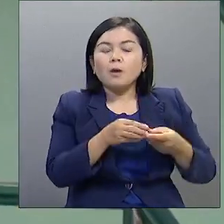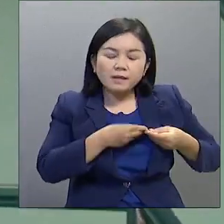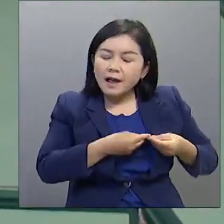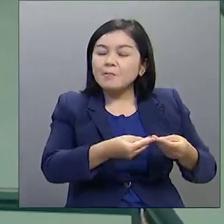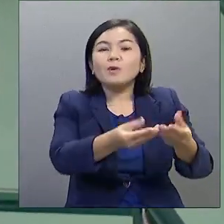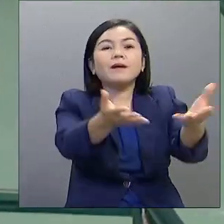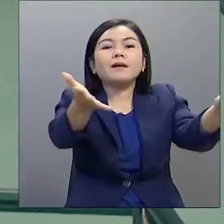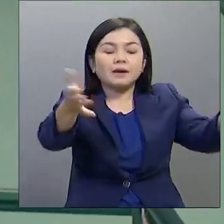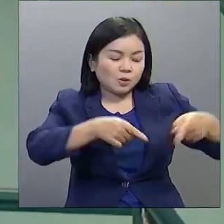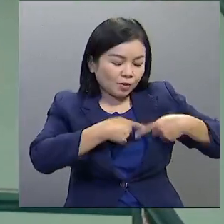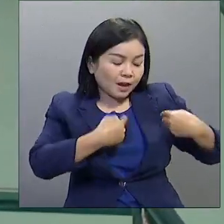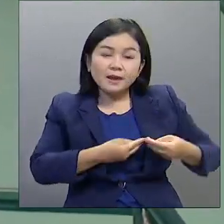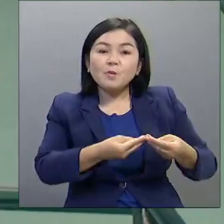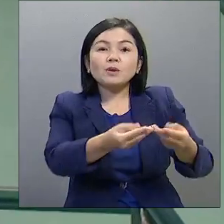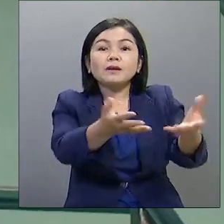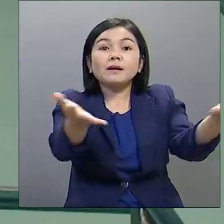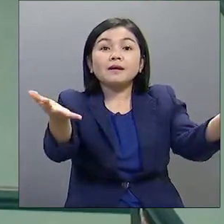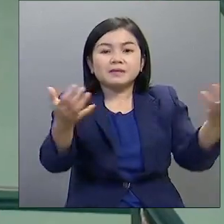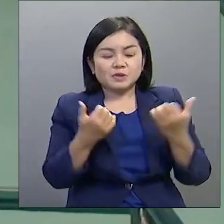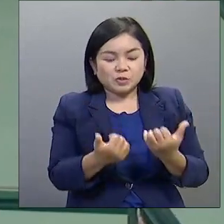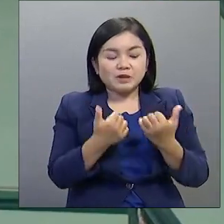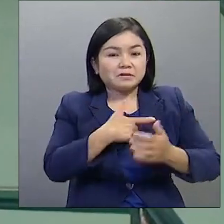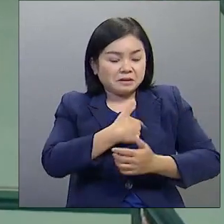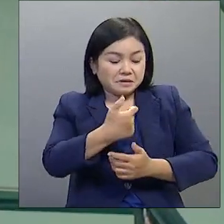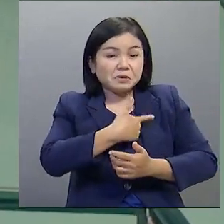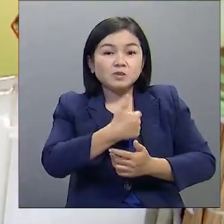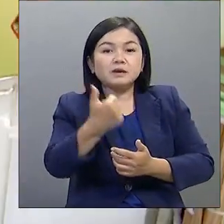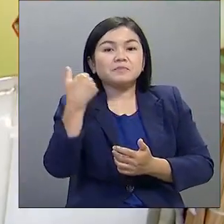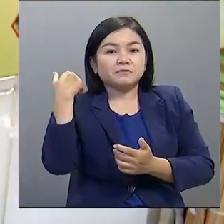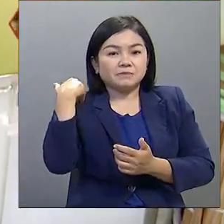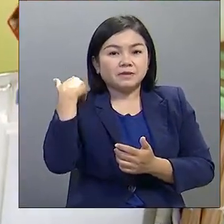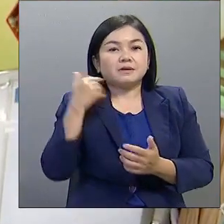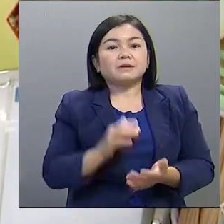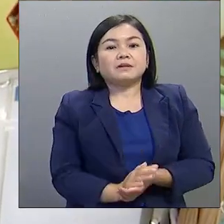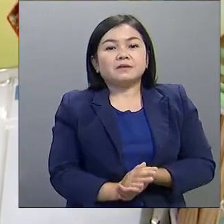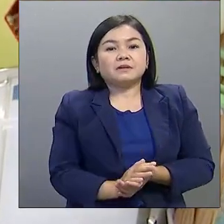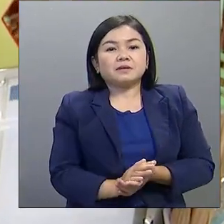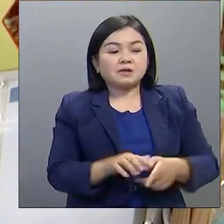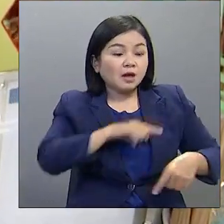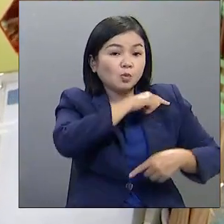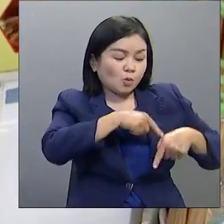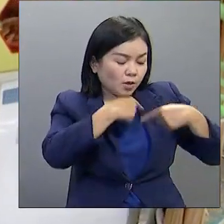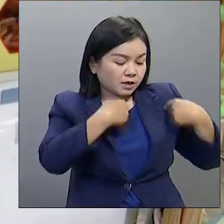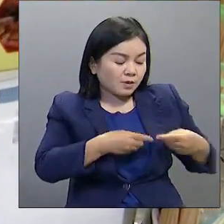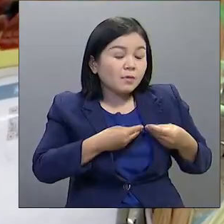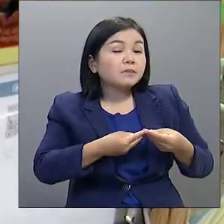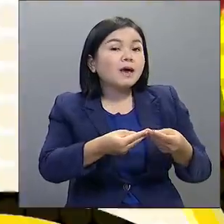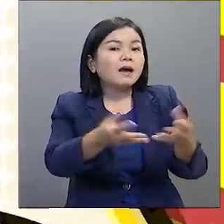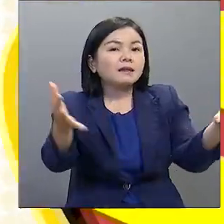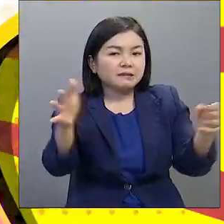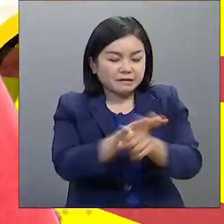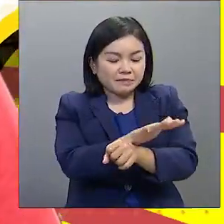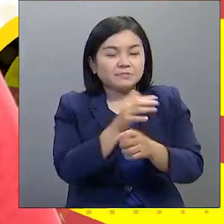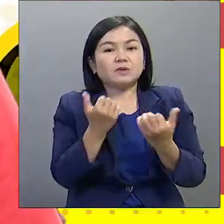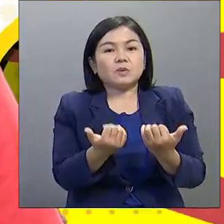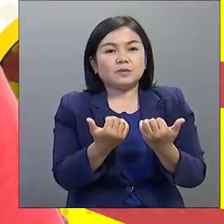ครับ ให้หมดใจเหรอ ใช่ครับ ไม่เผื่อเลยใช่ไหม ไม่เผื่อ มีร้อยให้เท่าไหร่ ให้99ครับขอค่อยบาทนึง ขอไว้นิดนึง